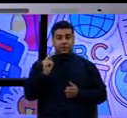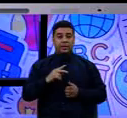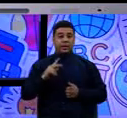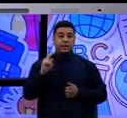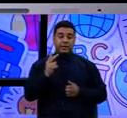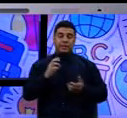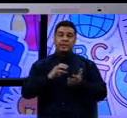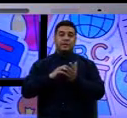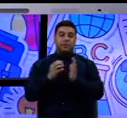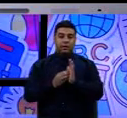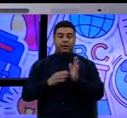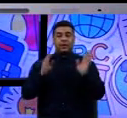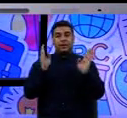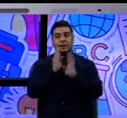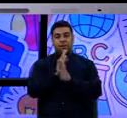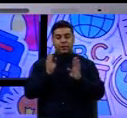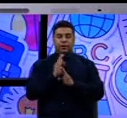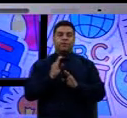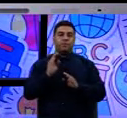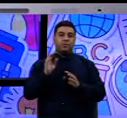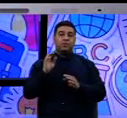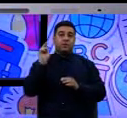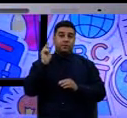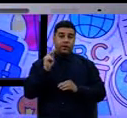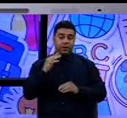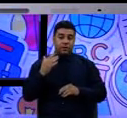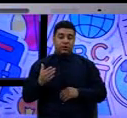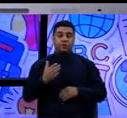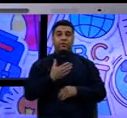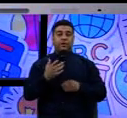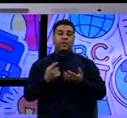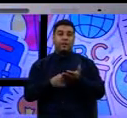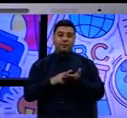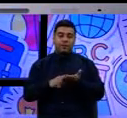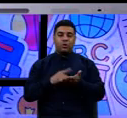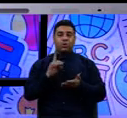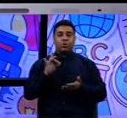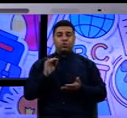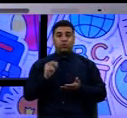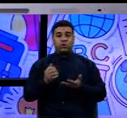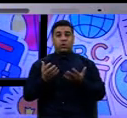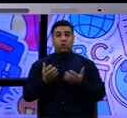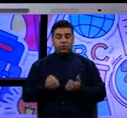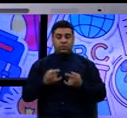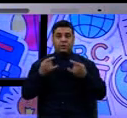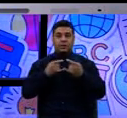biri 2-chi sinflarda tabiiy fanlar darsi o'quv qurollaringizni olib, ekran qarshisiga yaqinroq